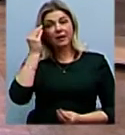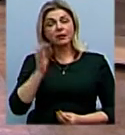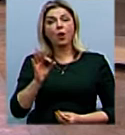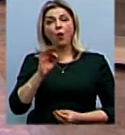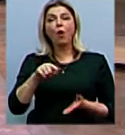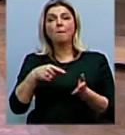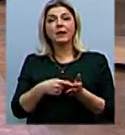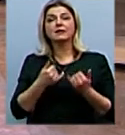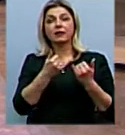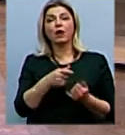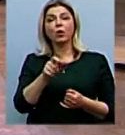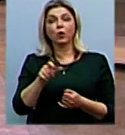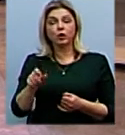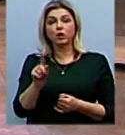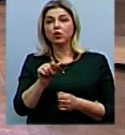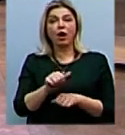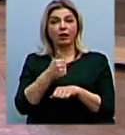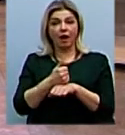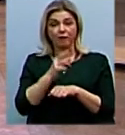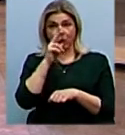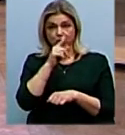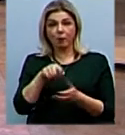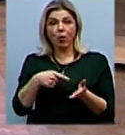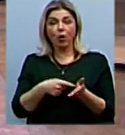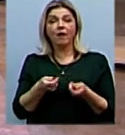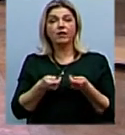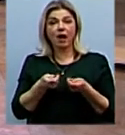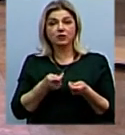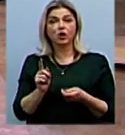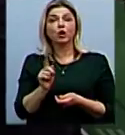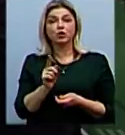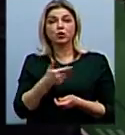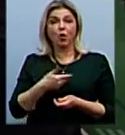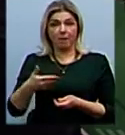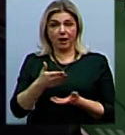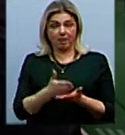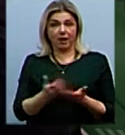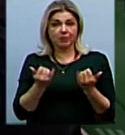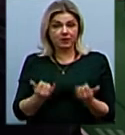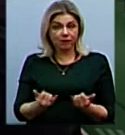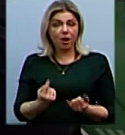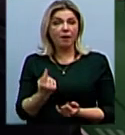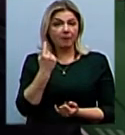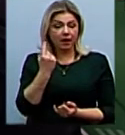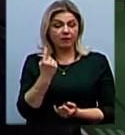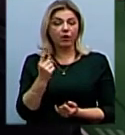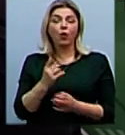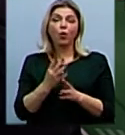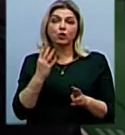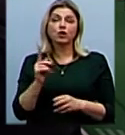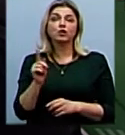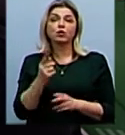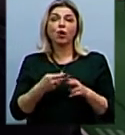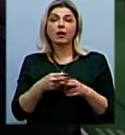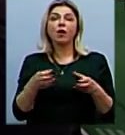мисель людей в том, что самая главная ошибка городской власти в том, что вот мы имеем сегодня, это в первую очередь то, что эта кампания